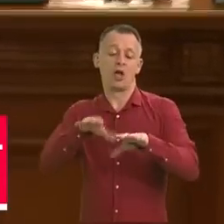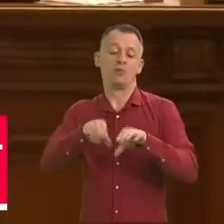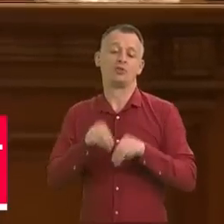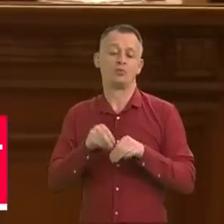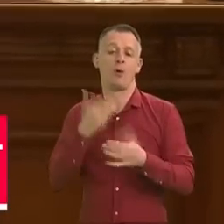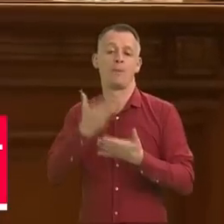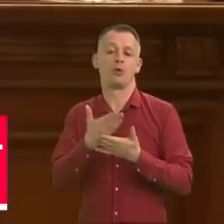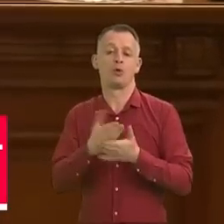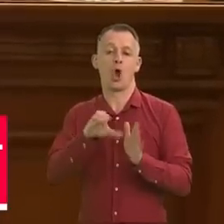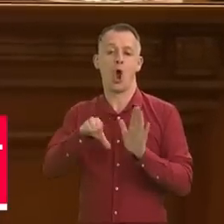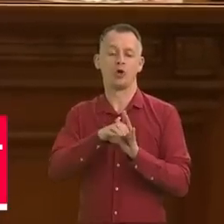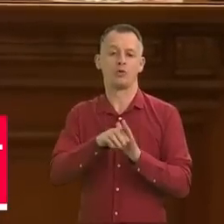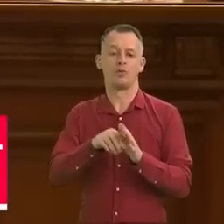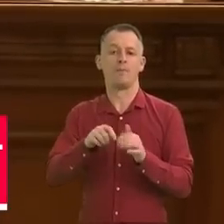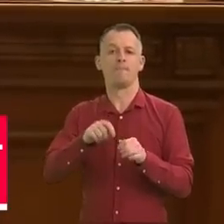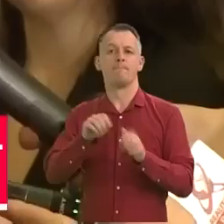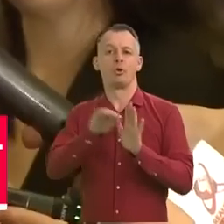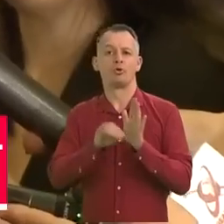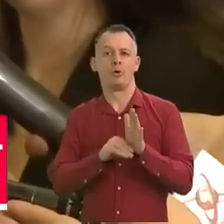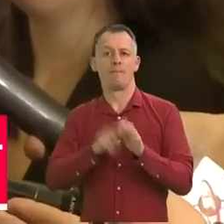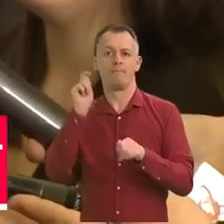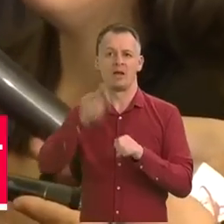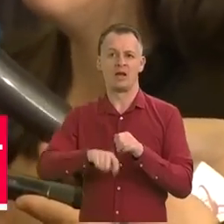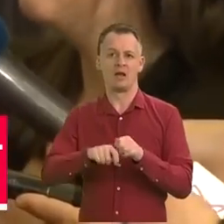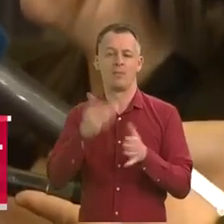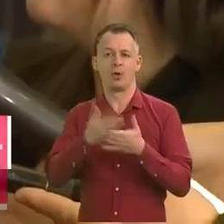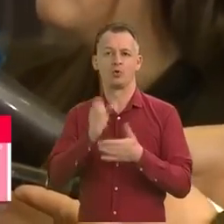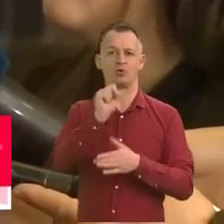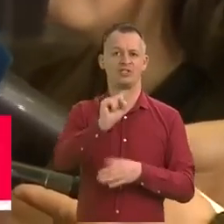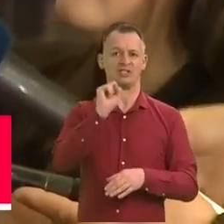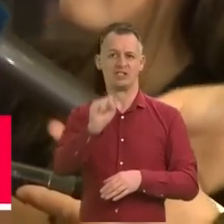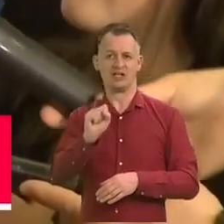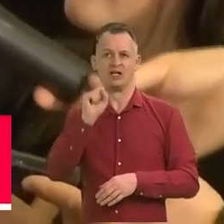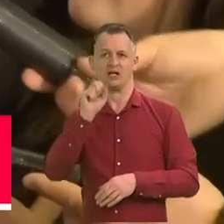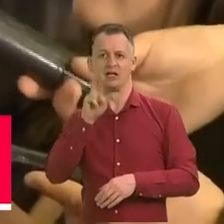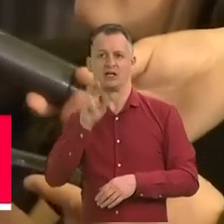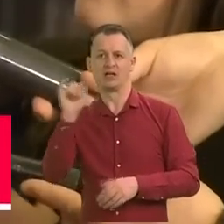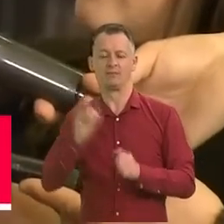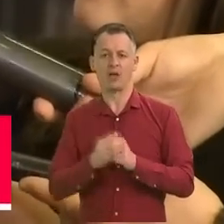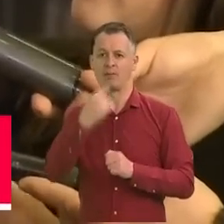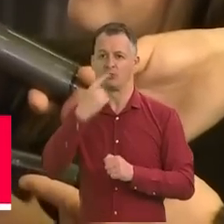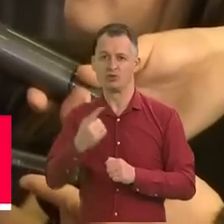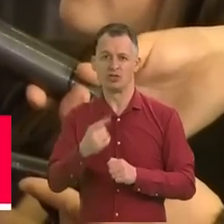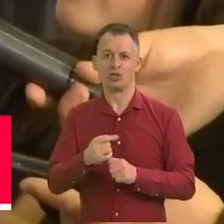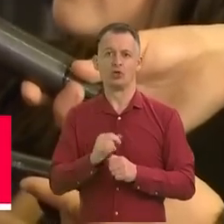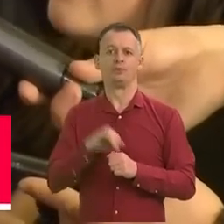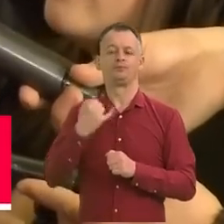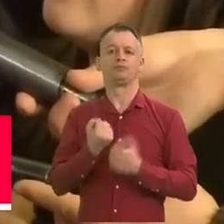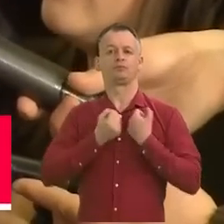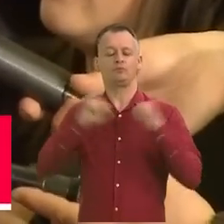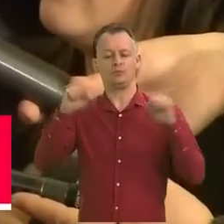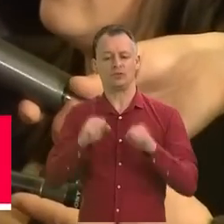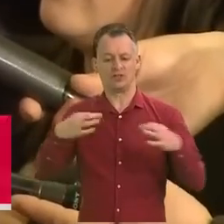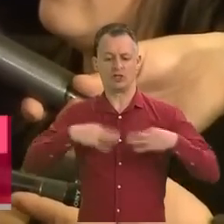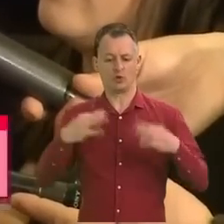care prevede implicarea SRI în procesele penale. Noi am spus că într-o democrație sănătoasă nu e bine să se readuc